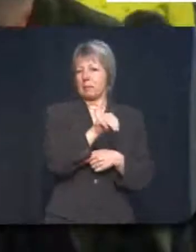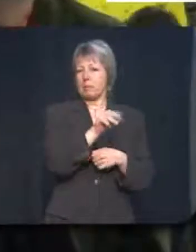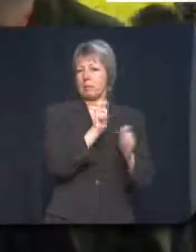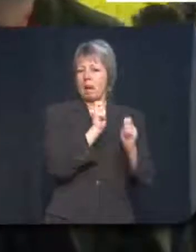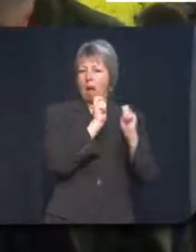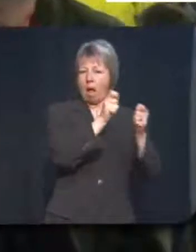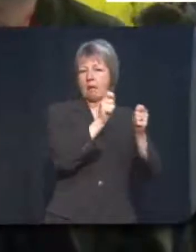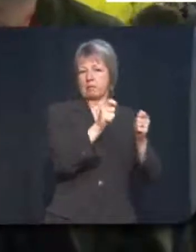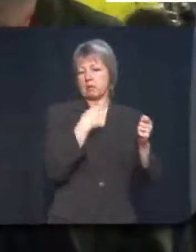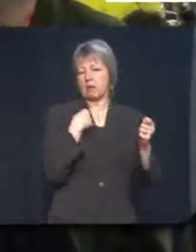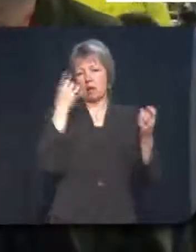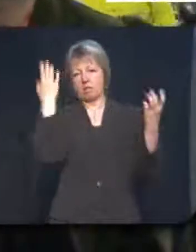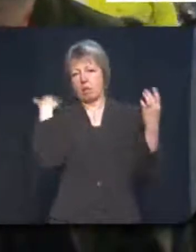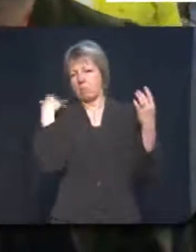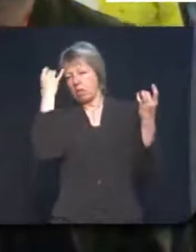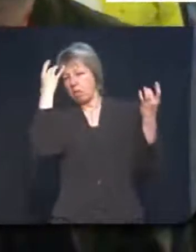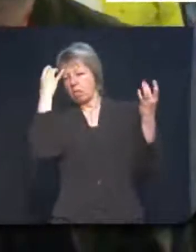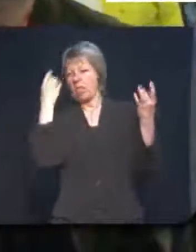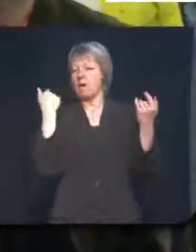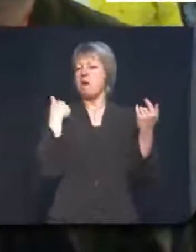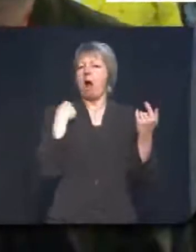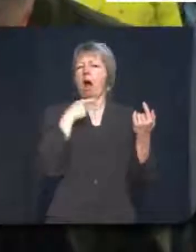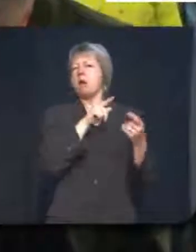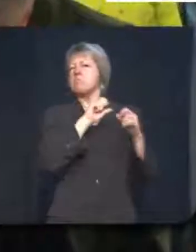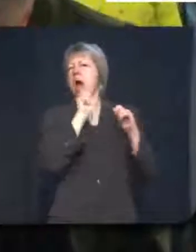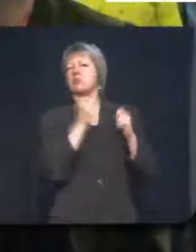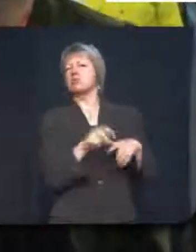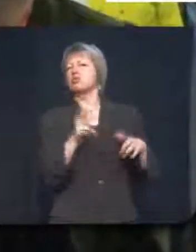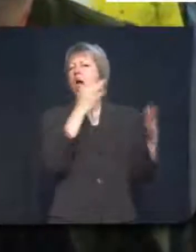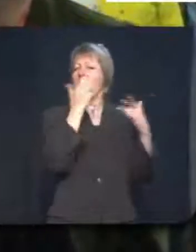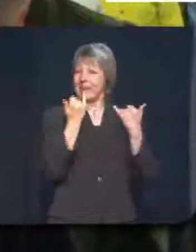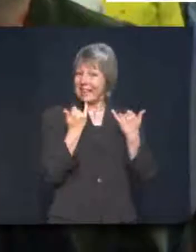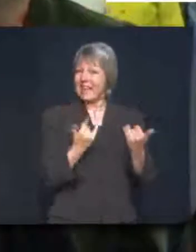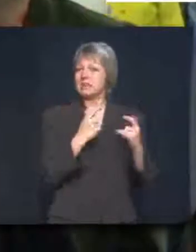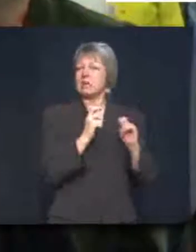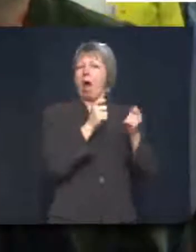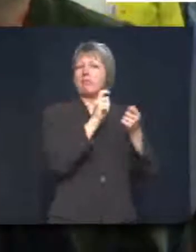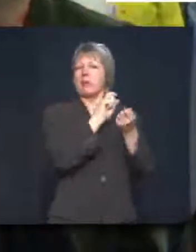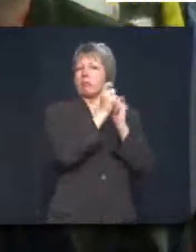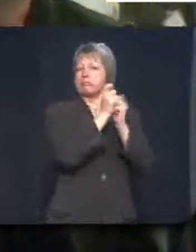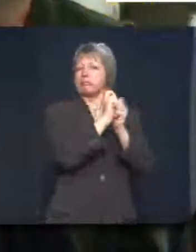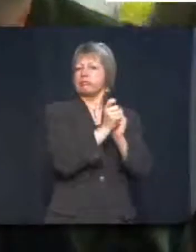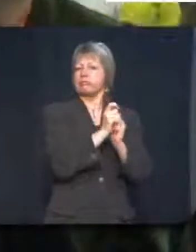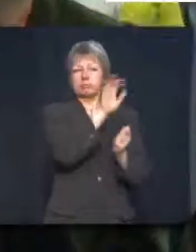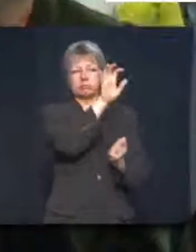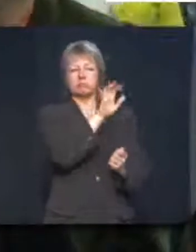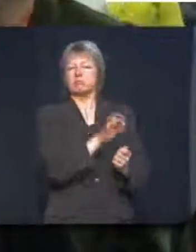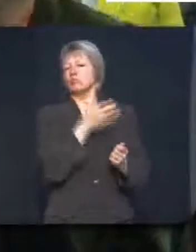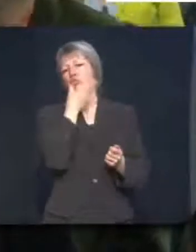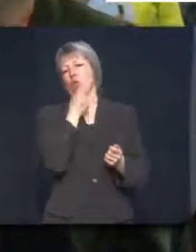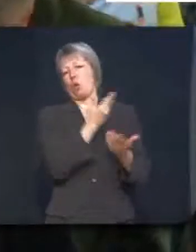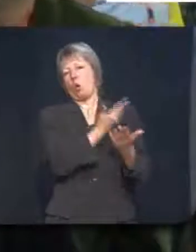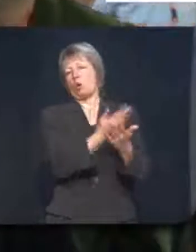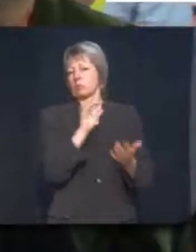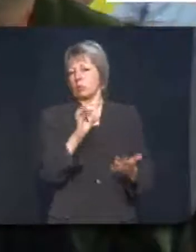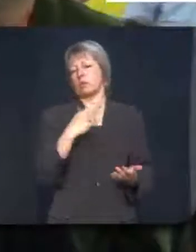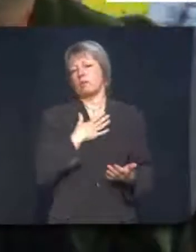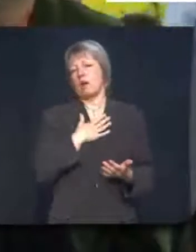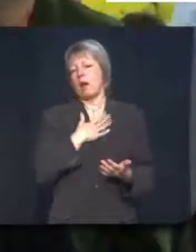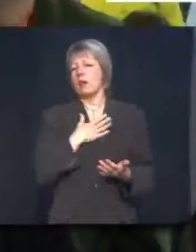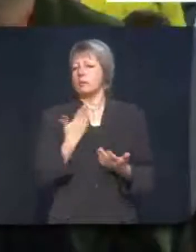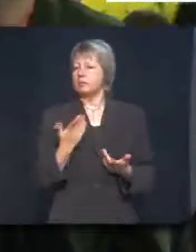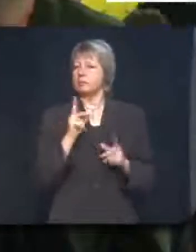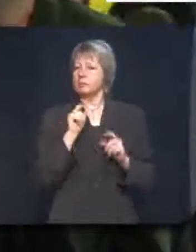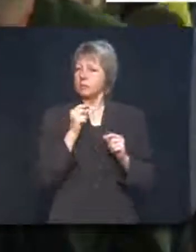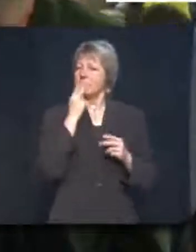gewittert weil mir das damals zu pauschal war ich finde das hier ist ein sehr schöner Antrag der einfach Zeit da zeigt dass wir uns